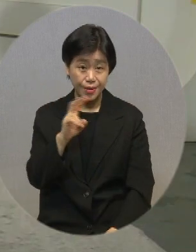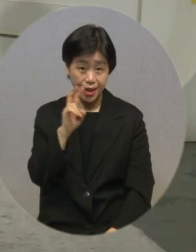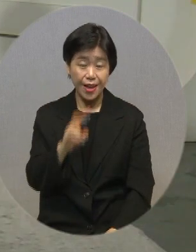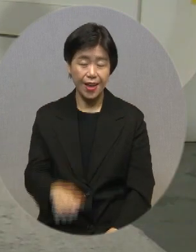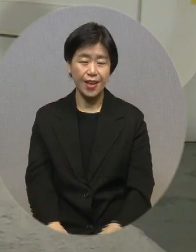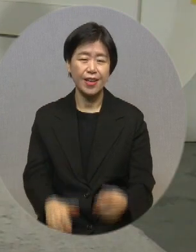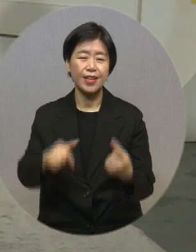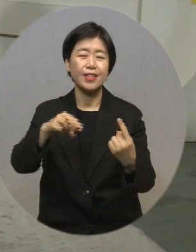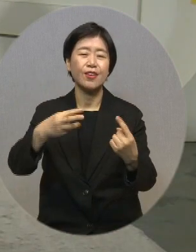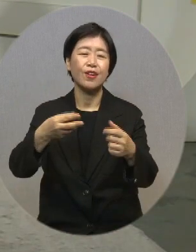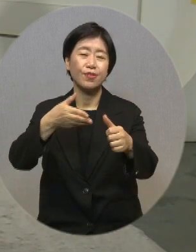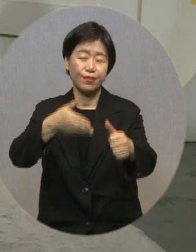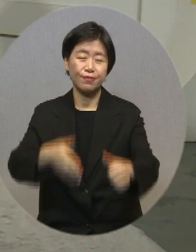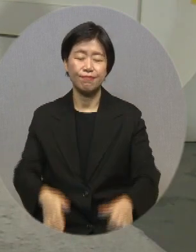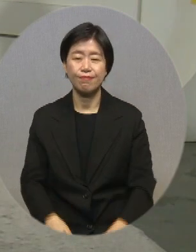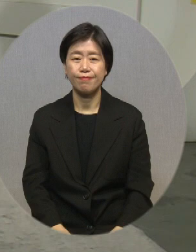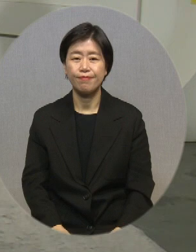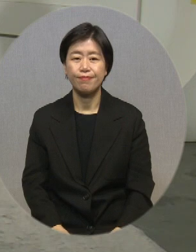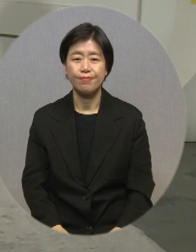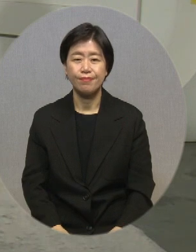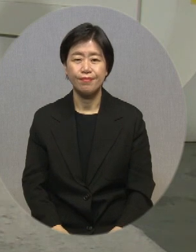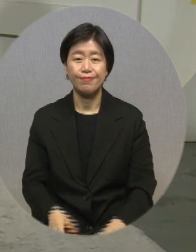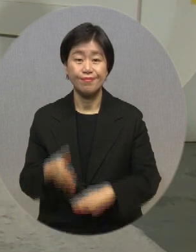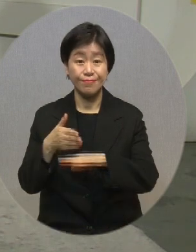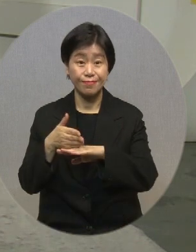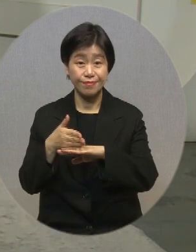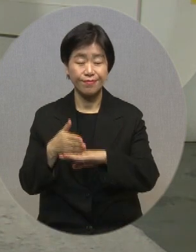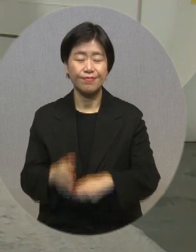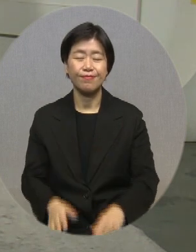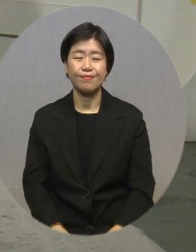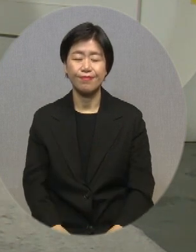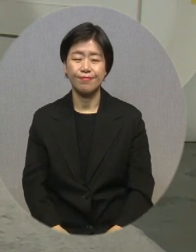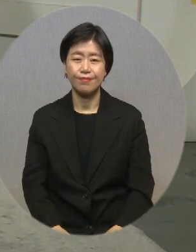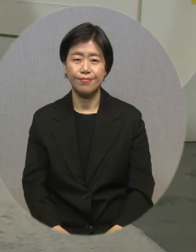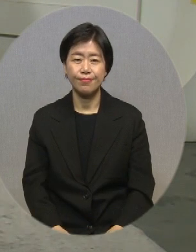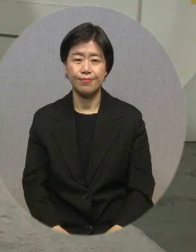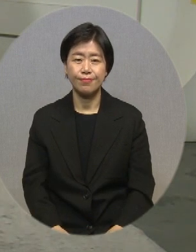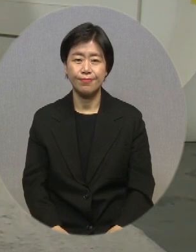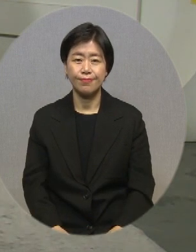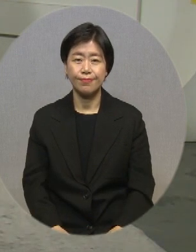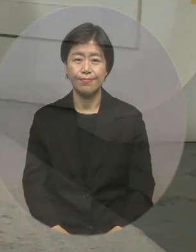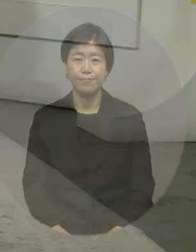네. 1절만 청해 듣겠습니다. 네, 감사합니다. 네. 함께 듣겠습니다.